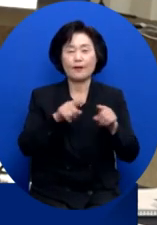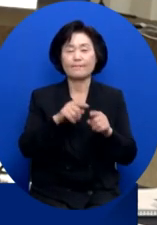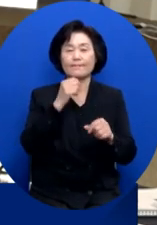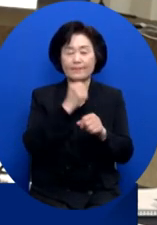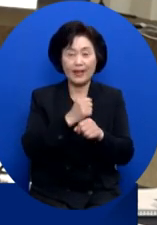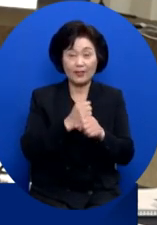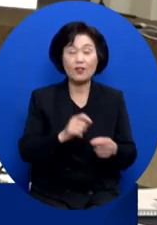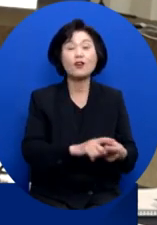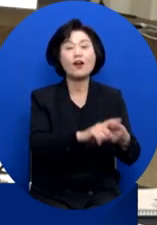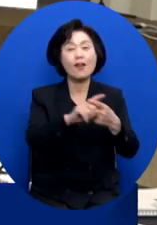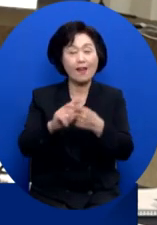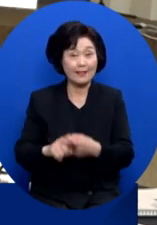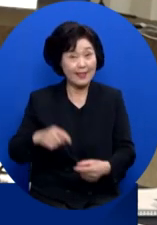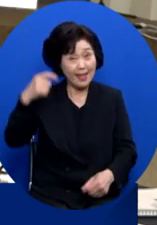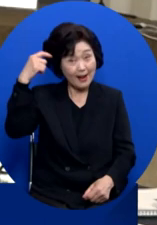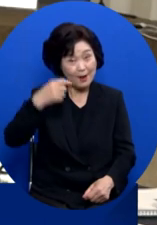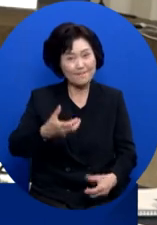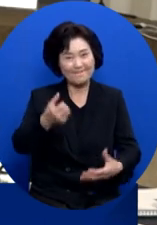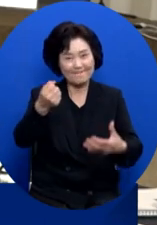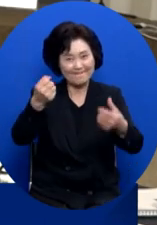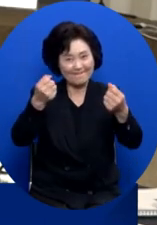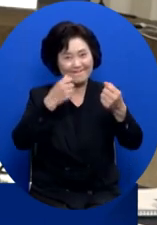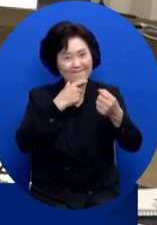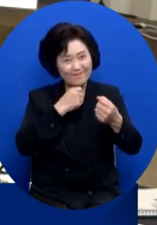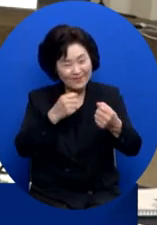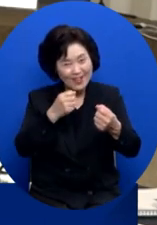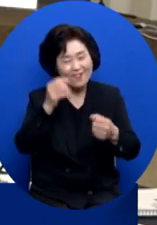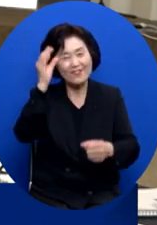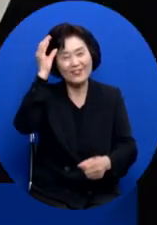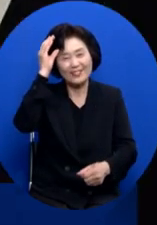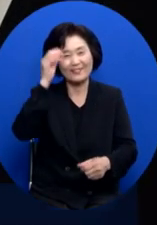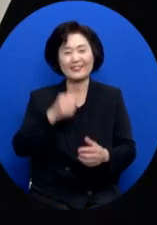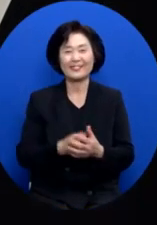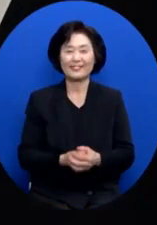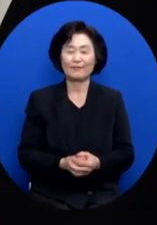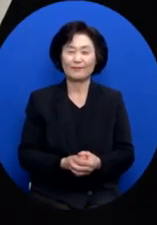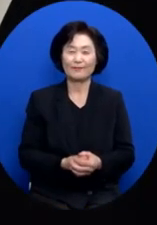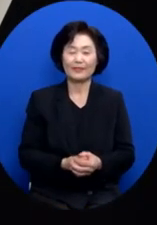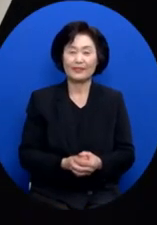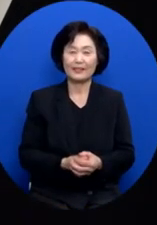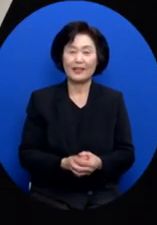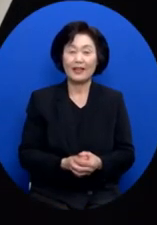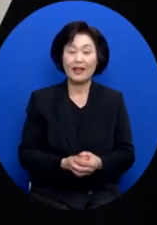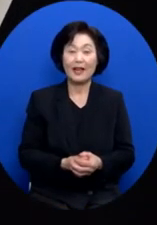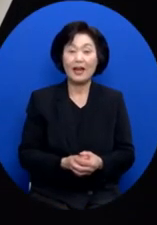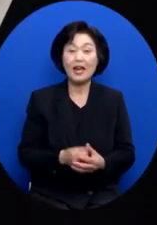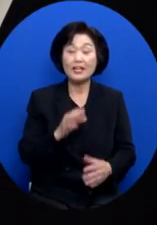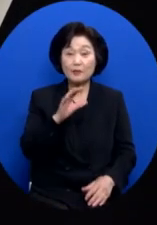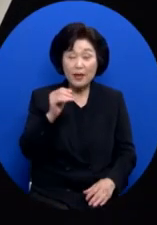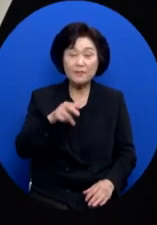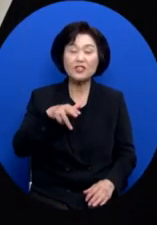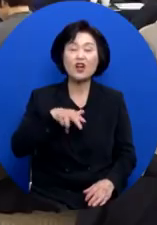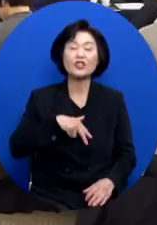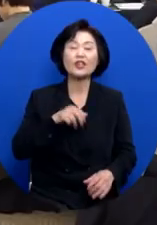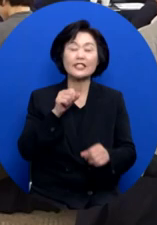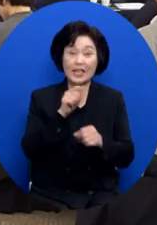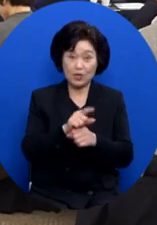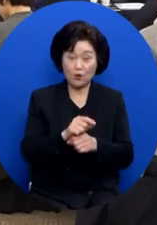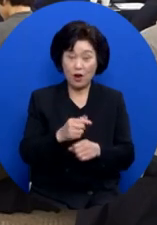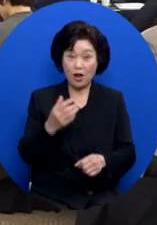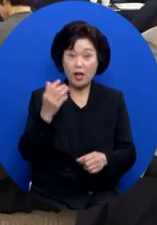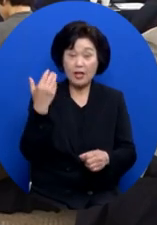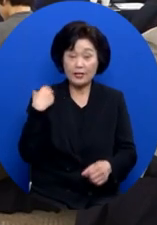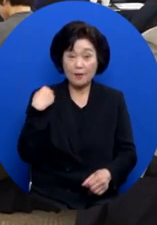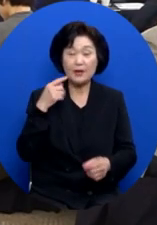그런 연대감을 가져가시기를 그렇게 바라고 기대하고 있습니다. 첫째 날 CBMC의 정체성과 사명에 대해